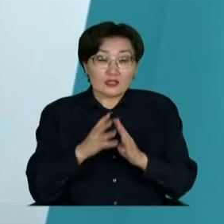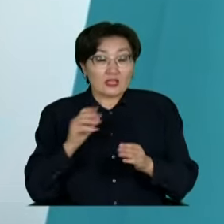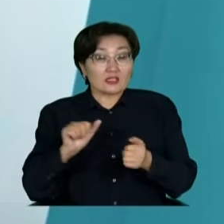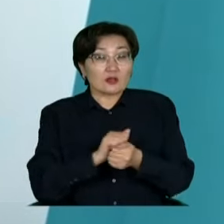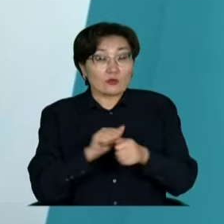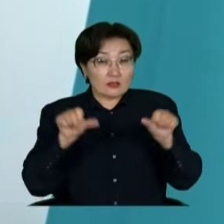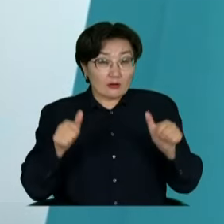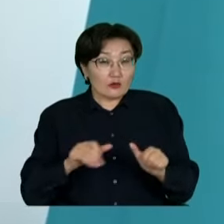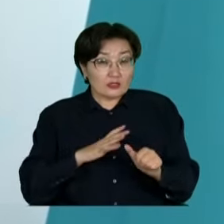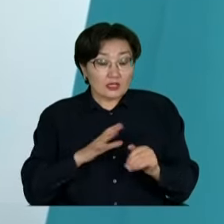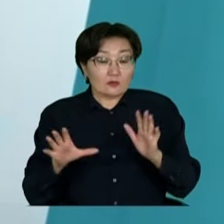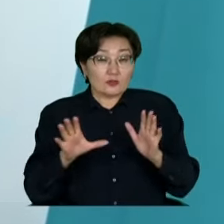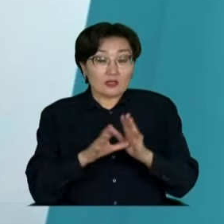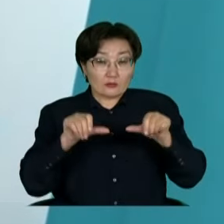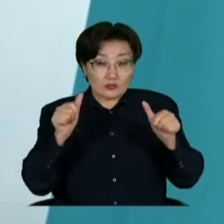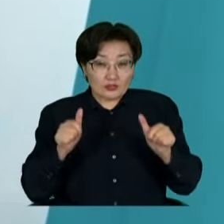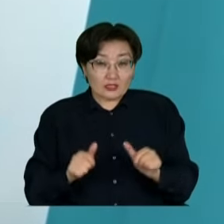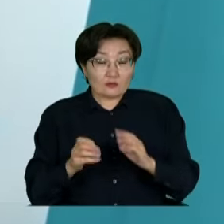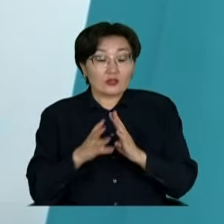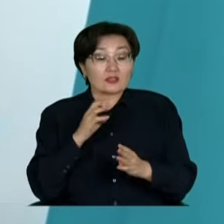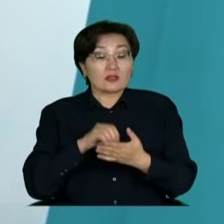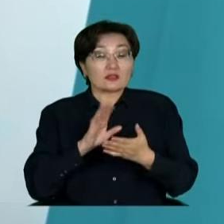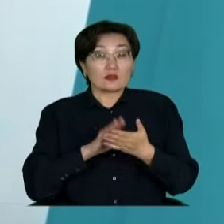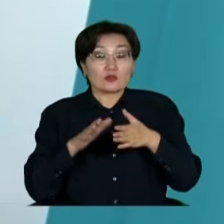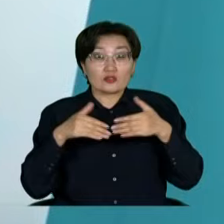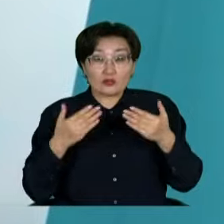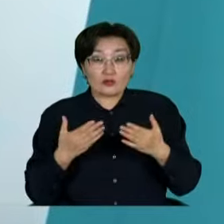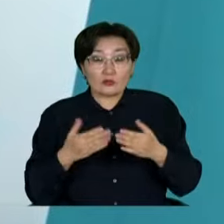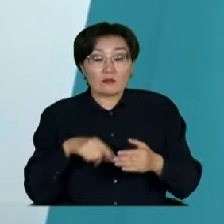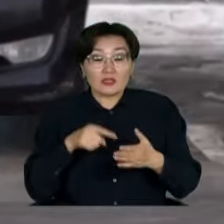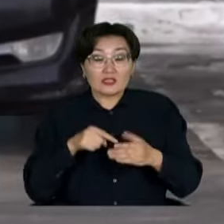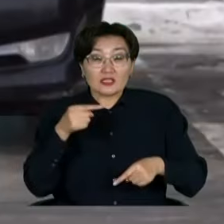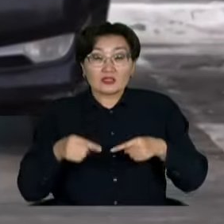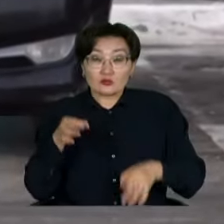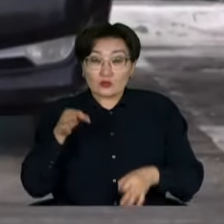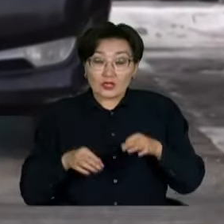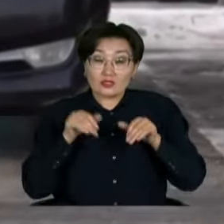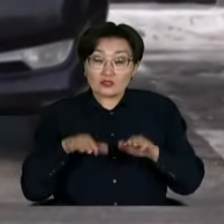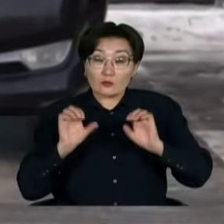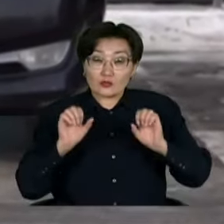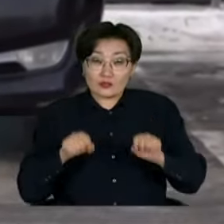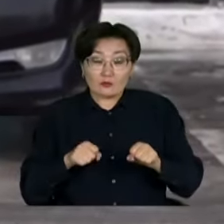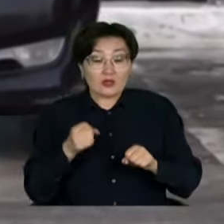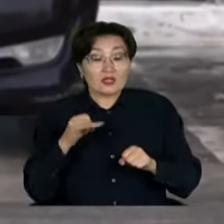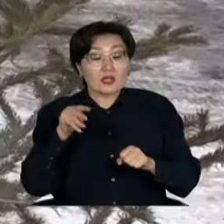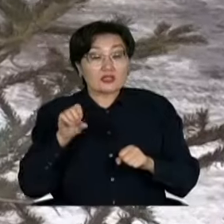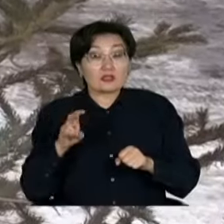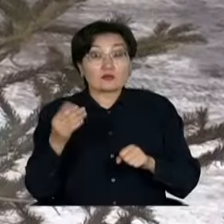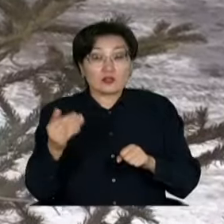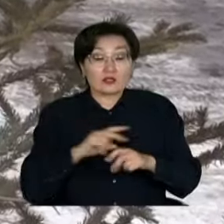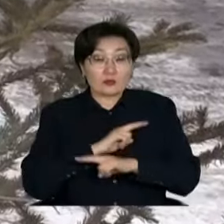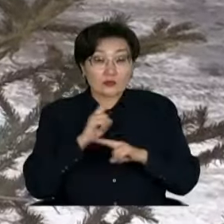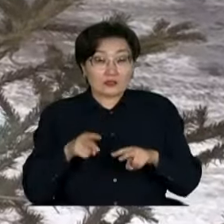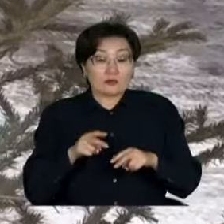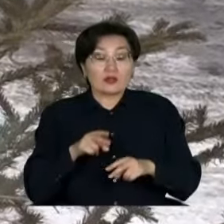жүзінде болды. Енді электронды кезекке кірмегендер мәселесін тек сот арқылы шеше алады. Қосшы қаласының тұрғыны Айжан Бейсекова қайтыс